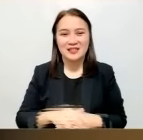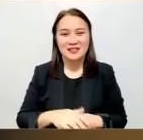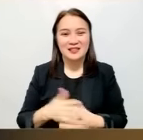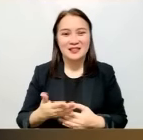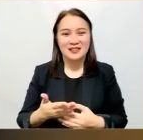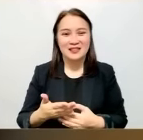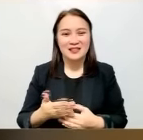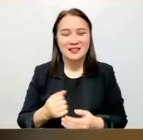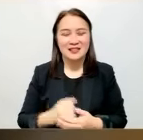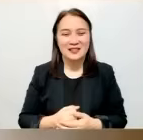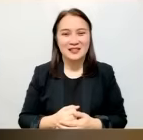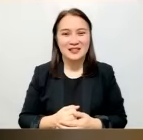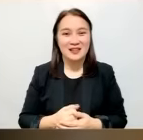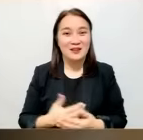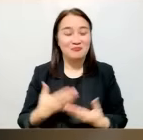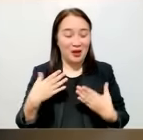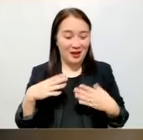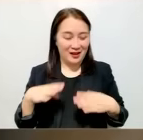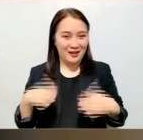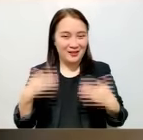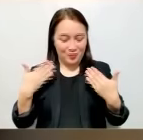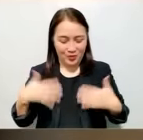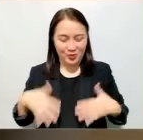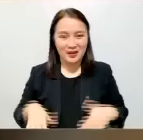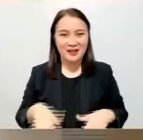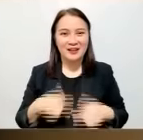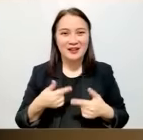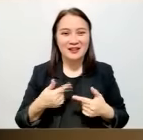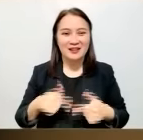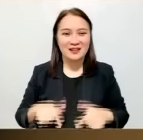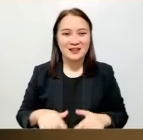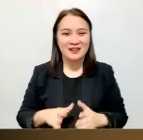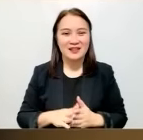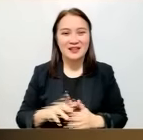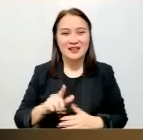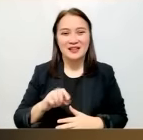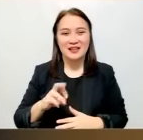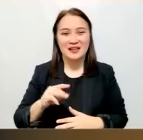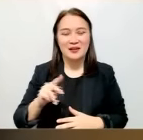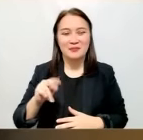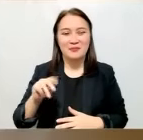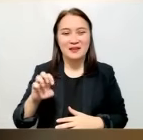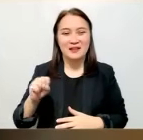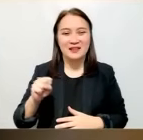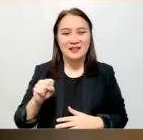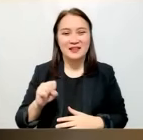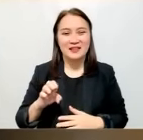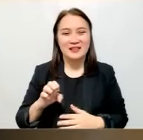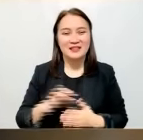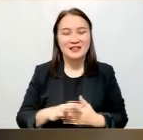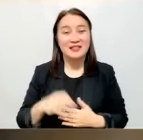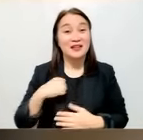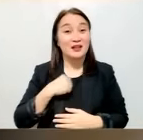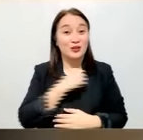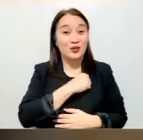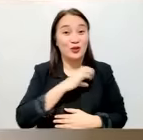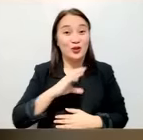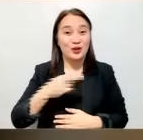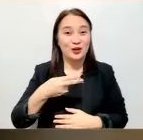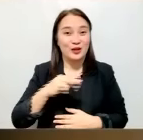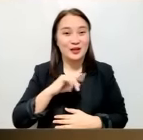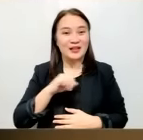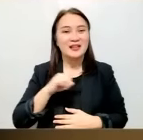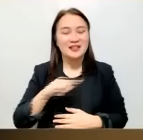sa kanyang lavish wedding gown na gawa ng Lebanese designer na si Ellie Sam. Si Senator Cheese naman, dashing in